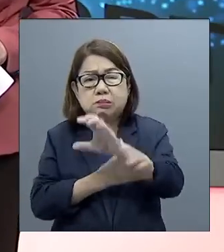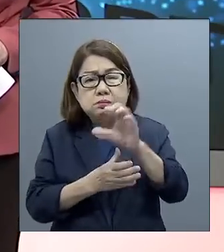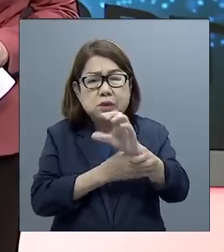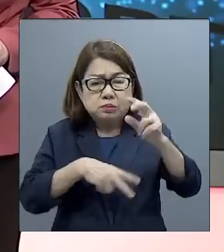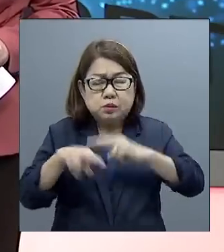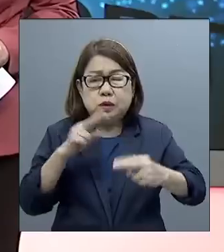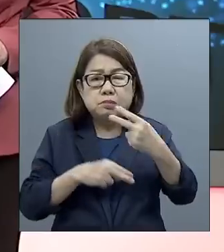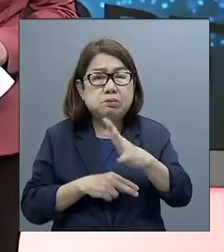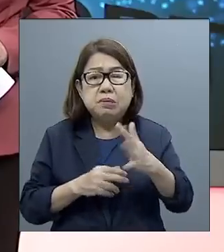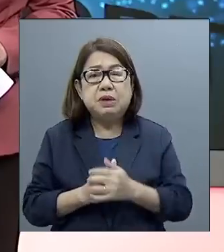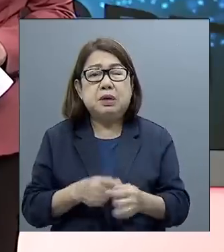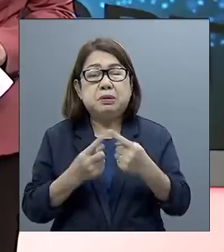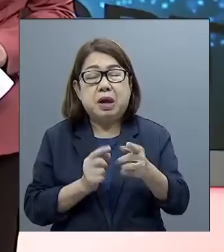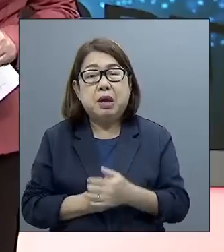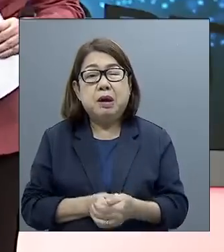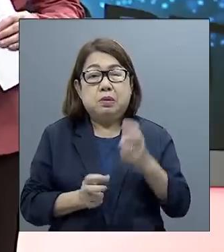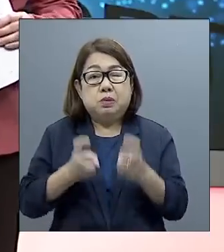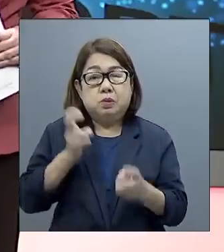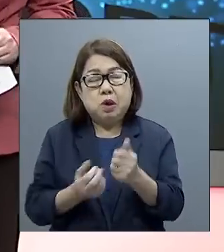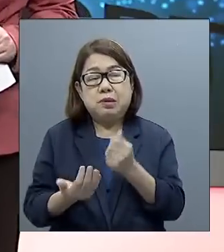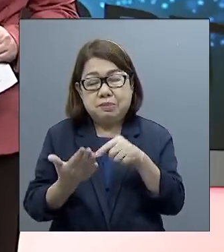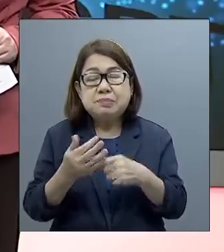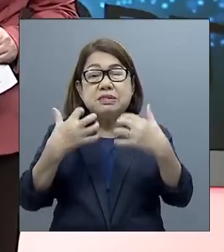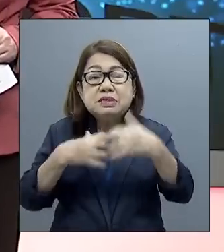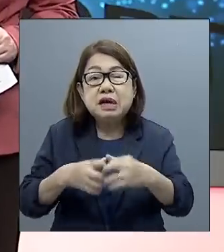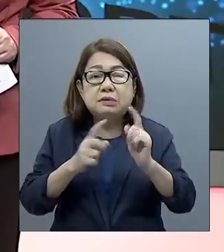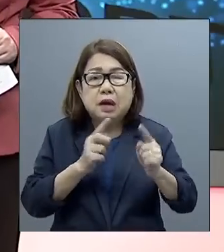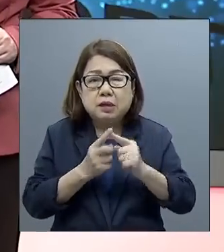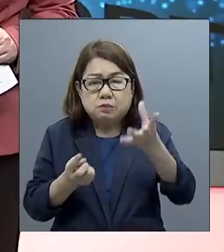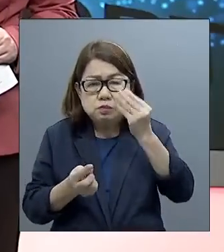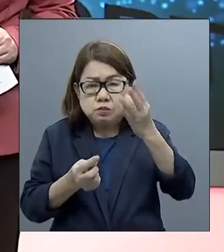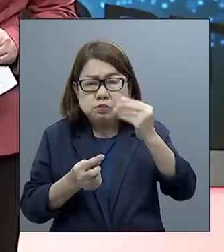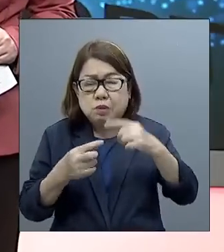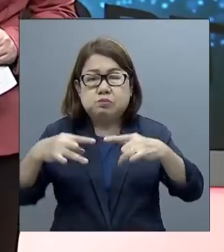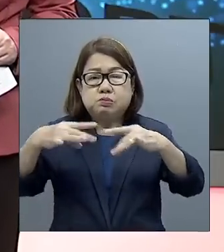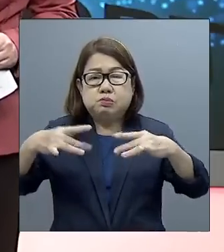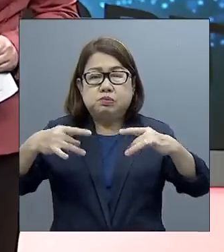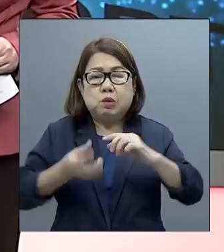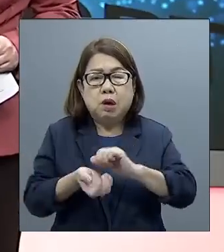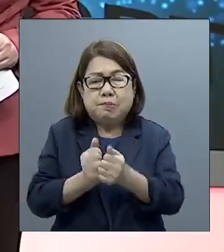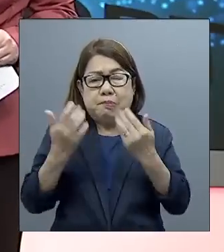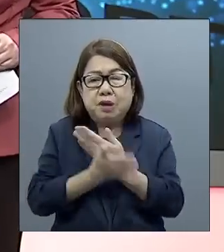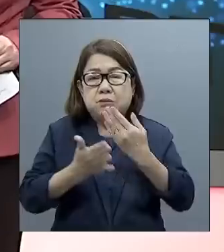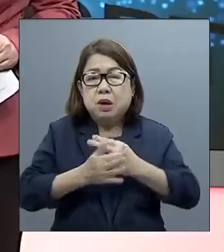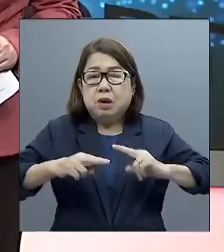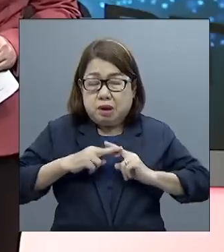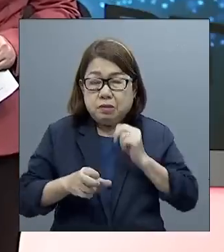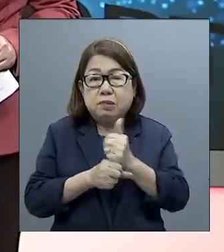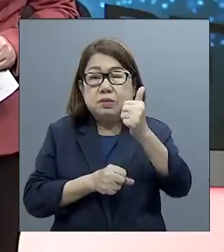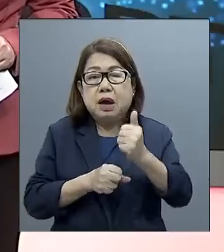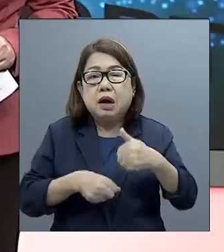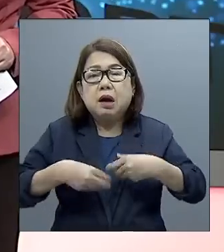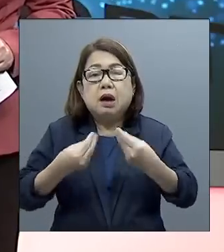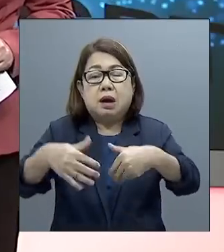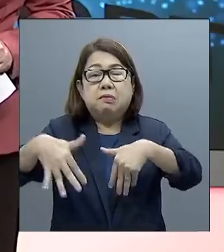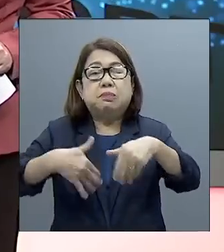AI เรียนรู้พฤติกรรมที่ไม่เหมาะสมแล้วก็พัฒนาตัวเองจนสร้างปัญหาต่อมนุษย์นะคะและอีกกรณีหนึ่งค่ะ